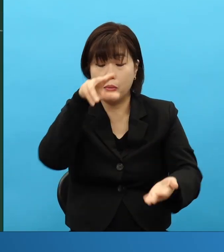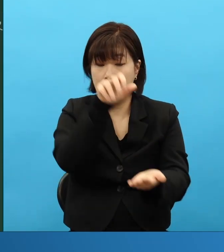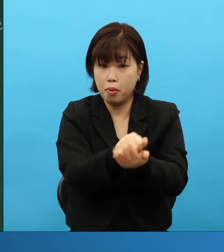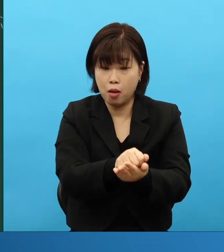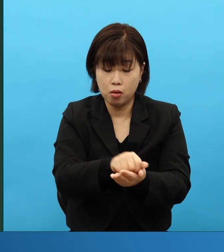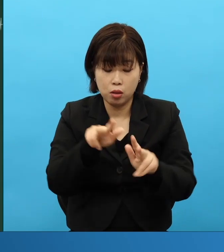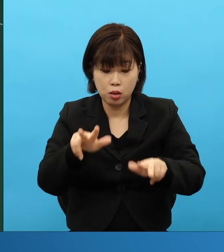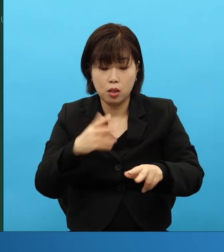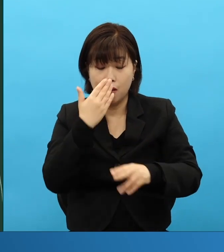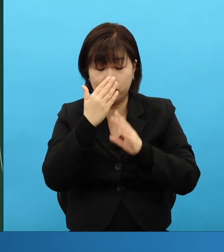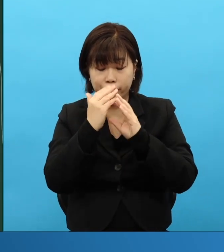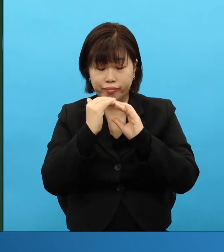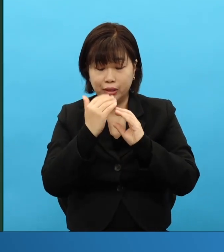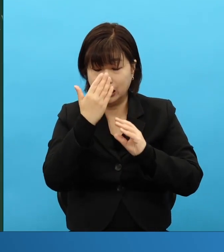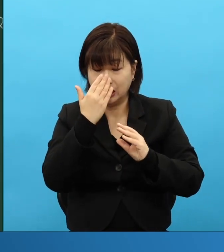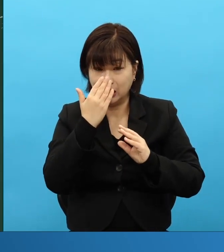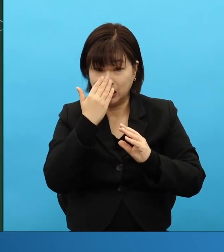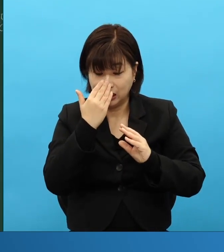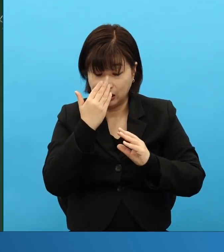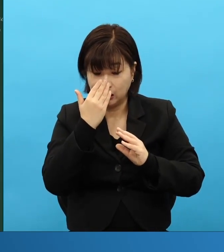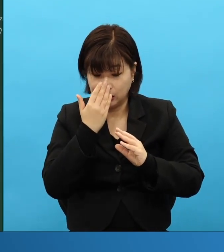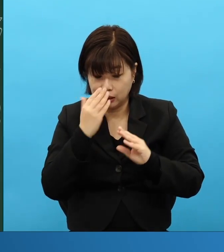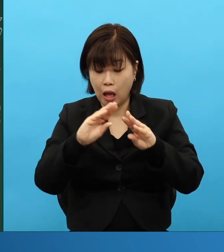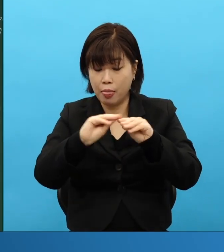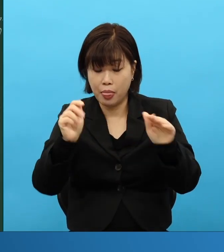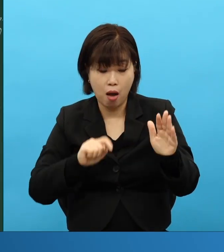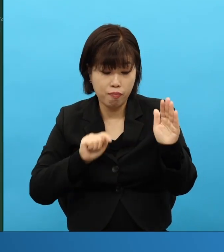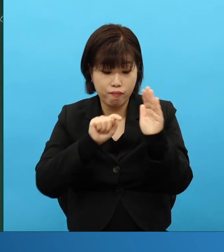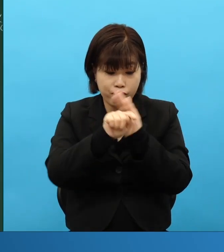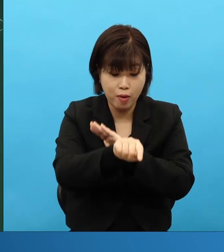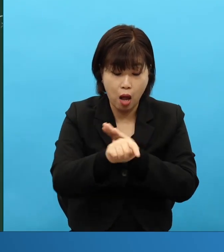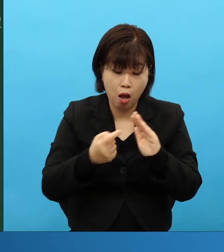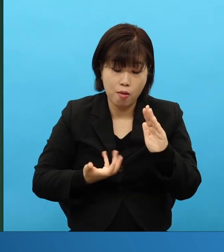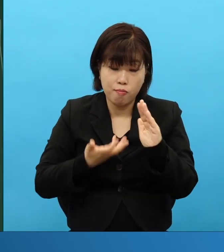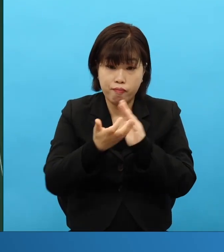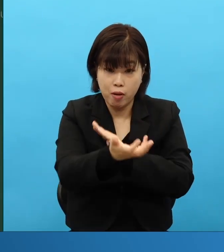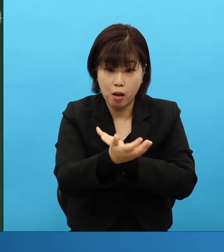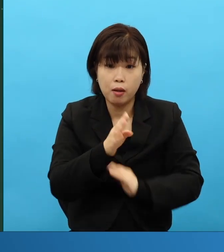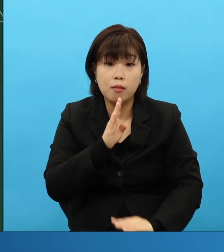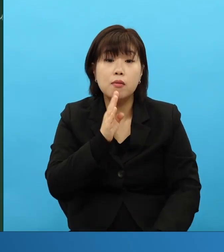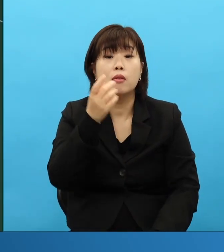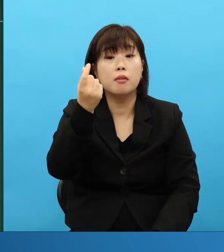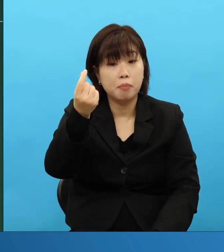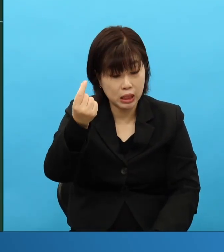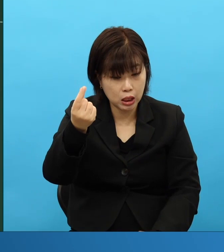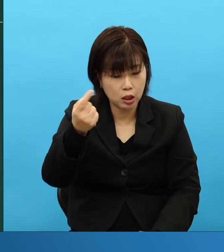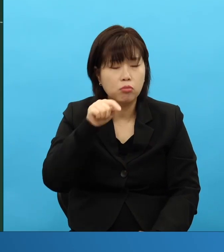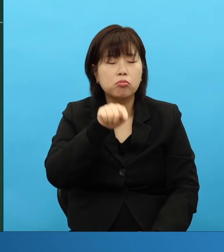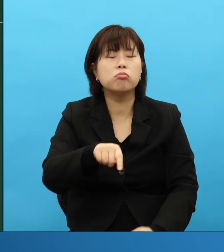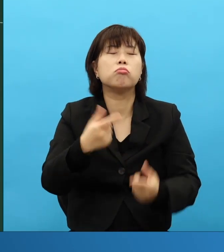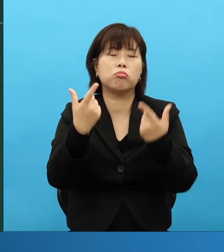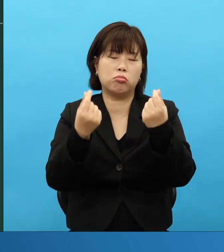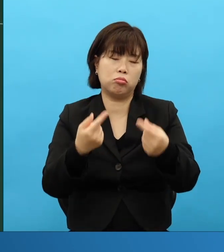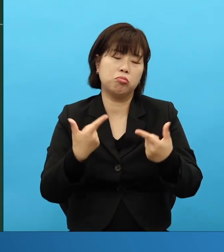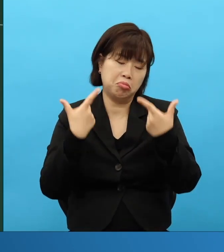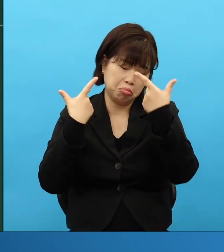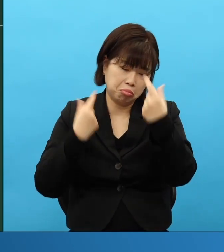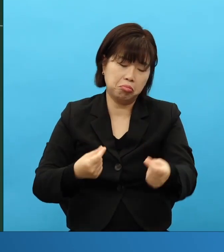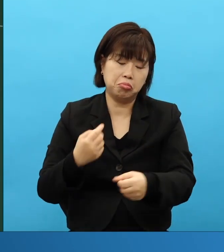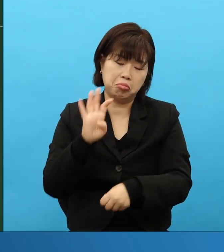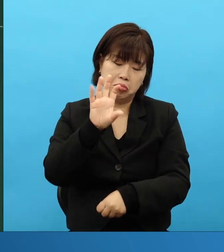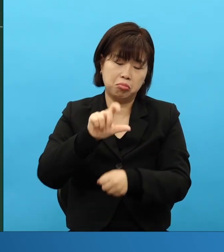자기가 싸우겠다는 거지. He said he would fight. 완전히 승리함. 이 갈렙이 참 대단한 And he 인물. had complete victory. This Caleb was outstanding.